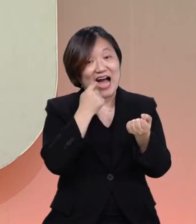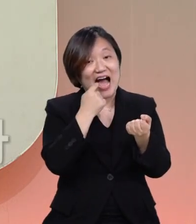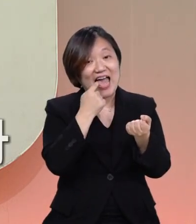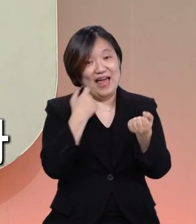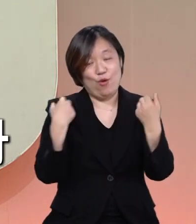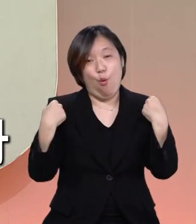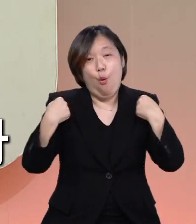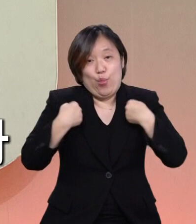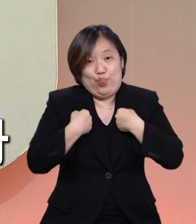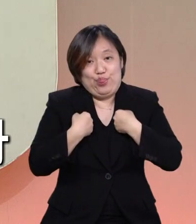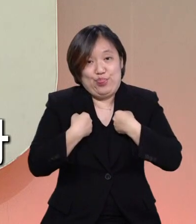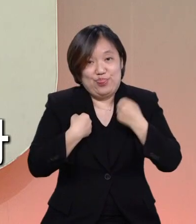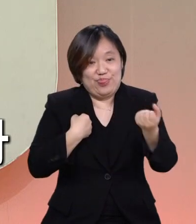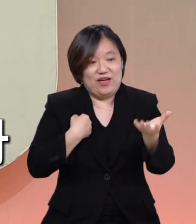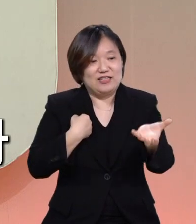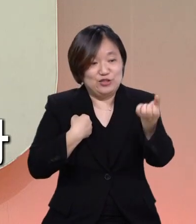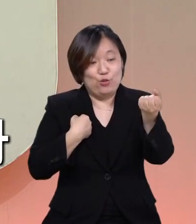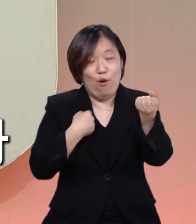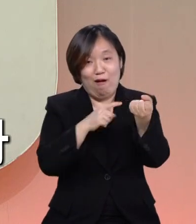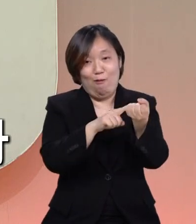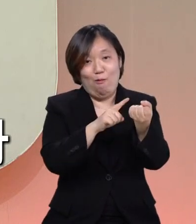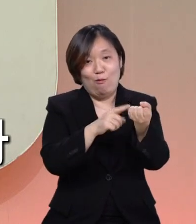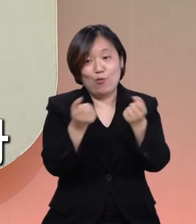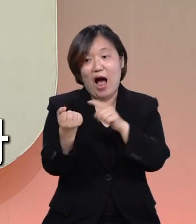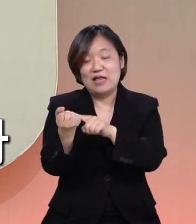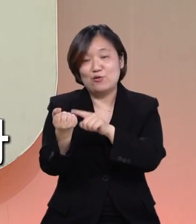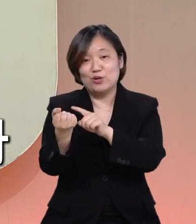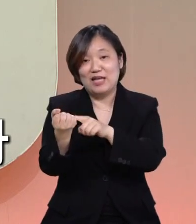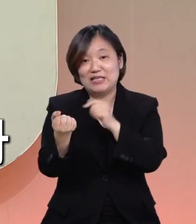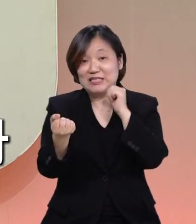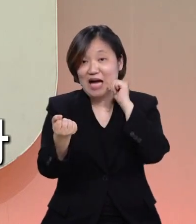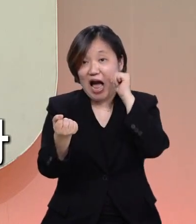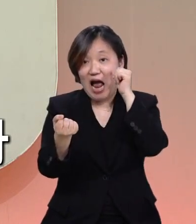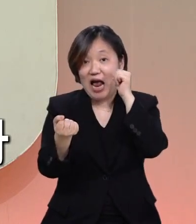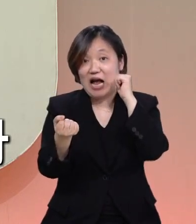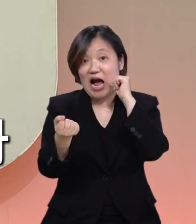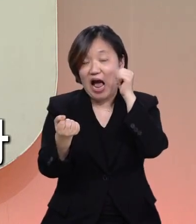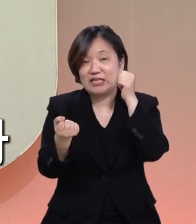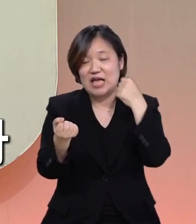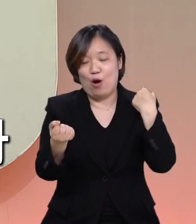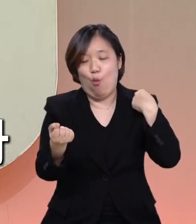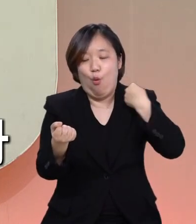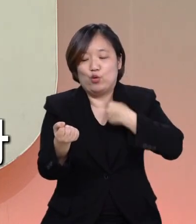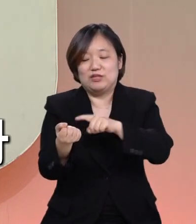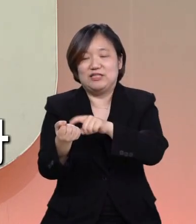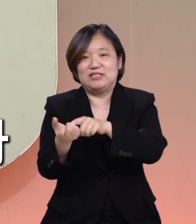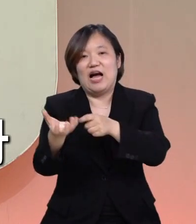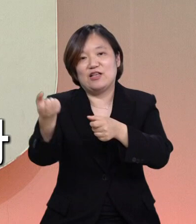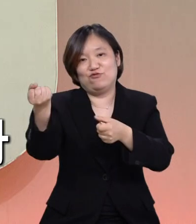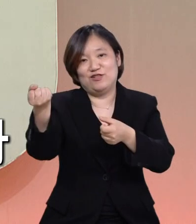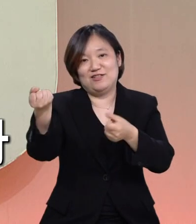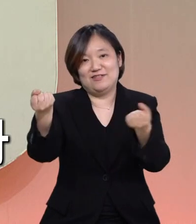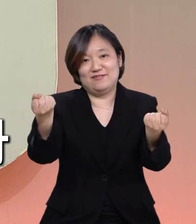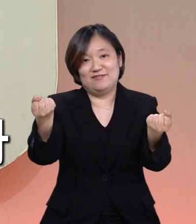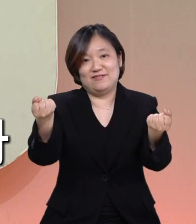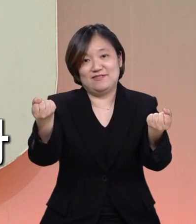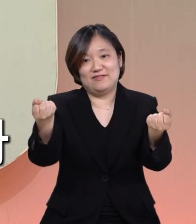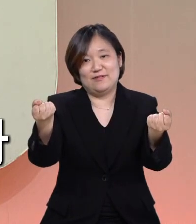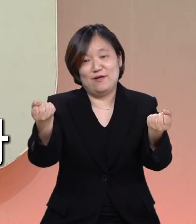손에는 연한 갈색 옷을 쥐고 있더래요 하얀 옷하고 연한 갈색 옷을 쥐고